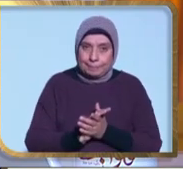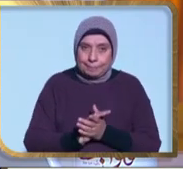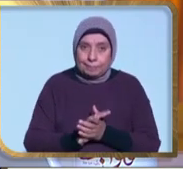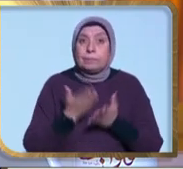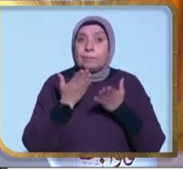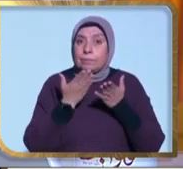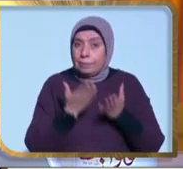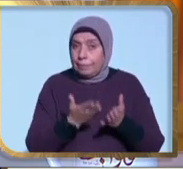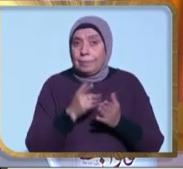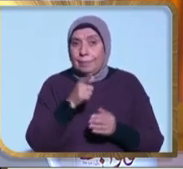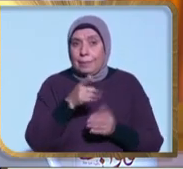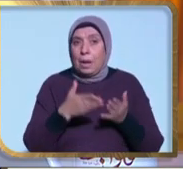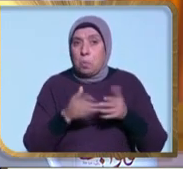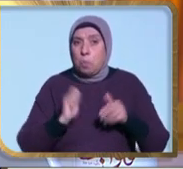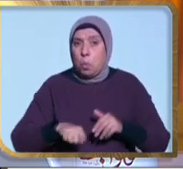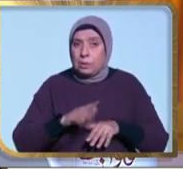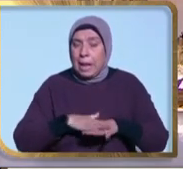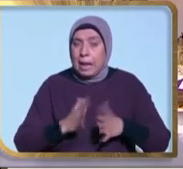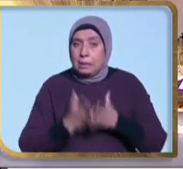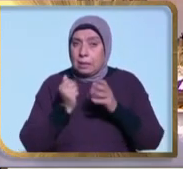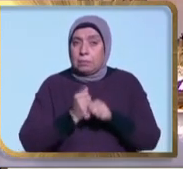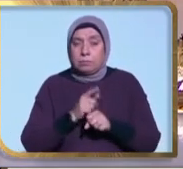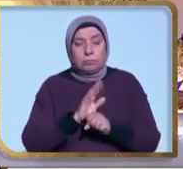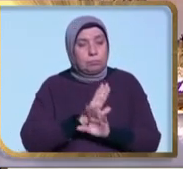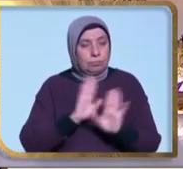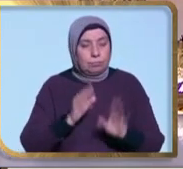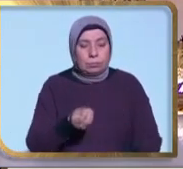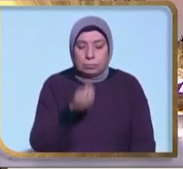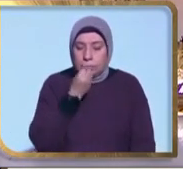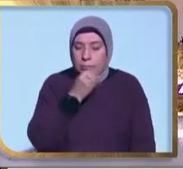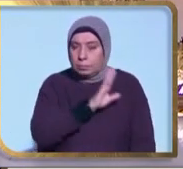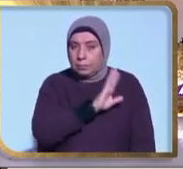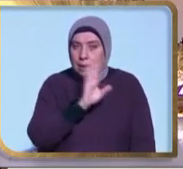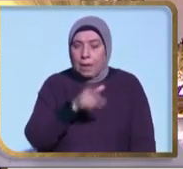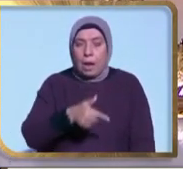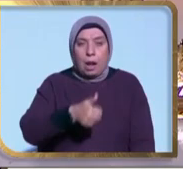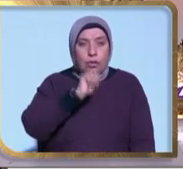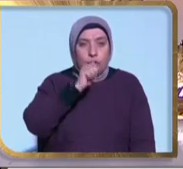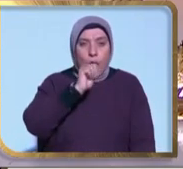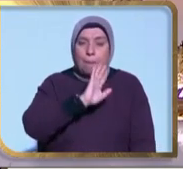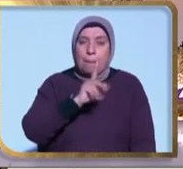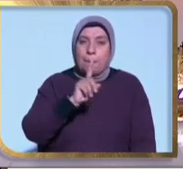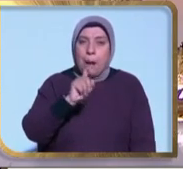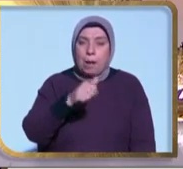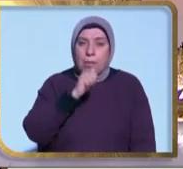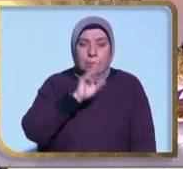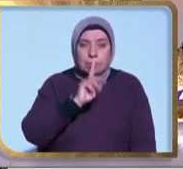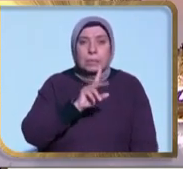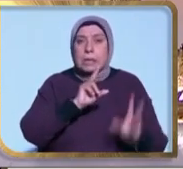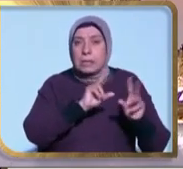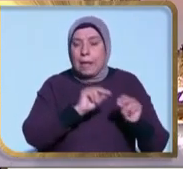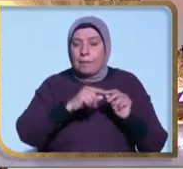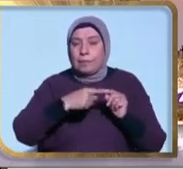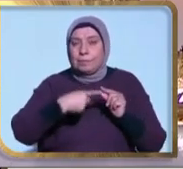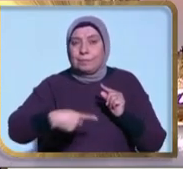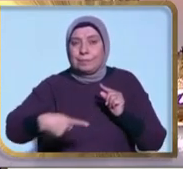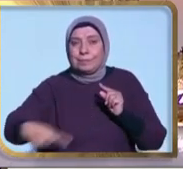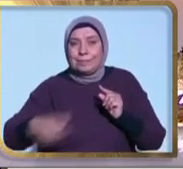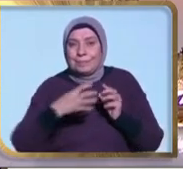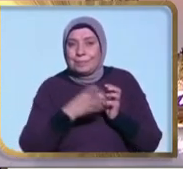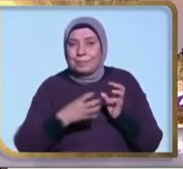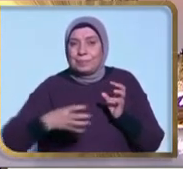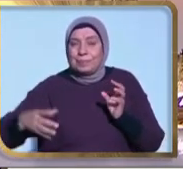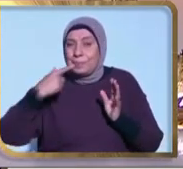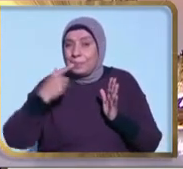بيمتع عن الطعام والشراب وكذلك تفعل يهود الى الان